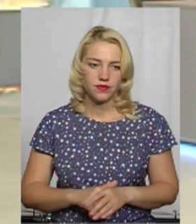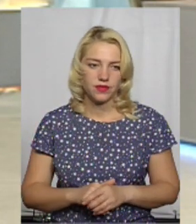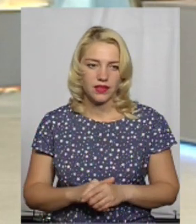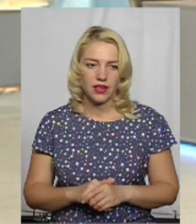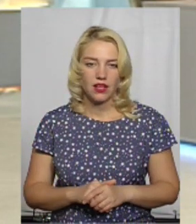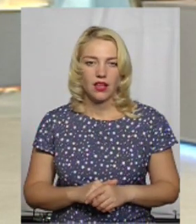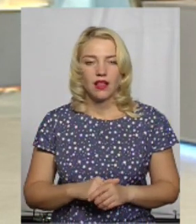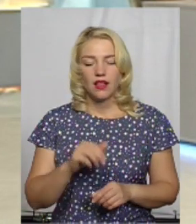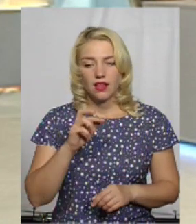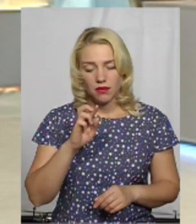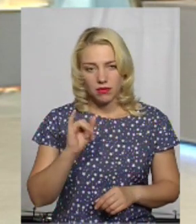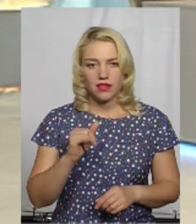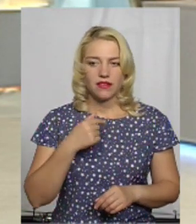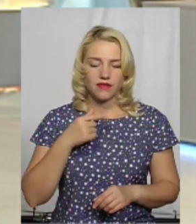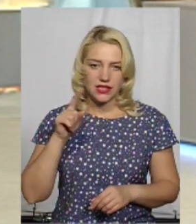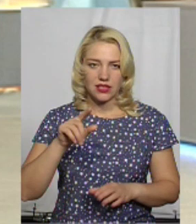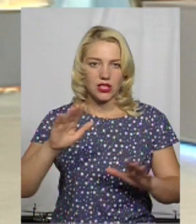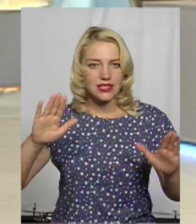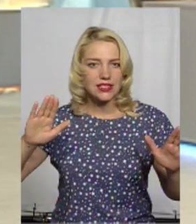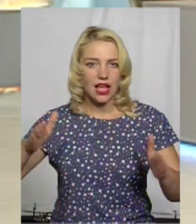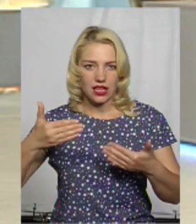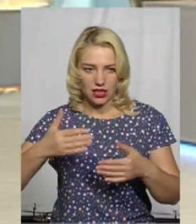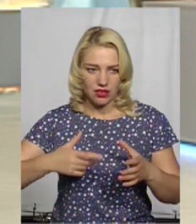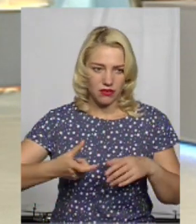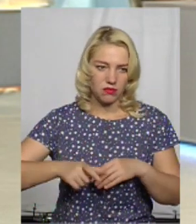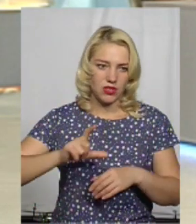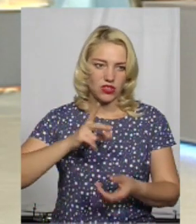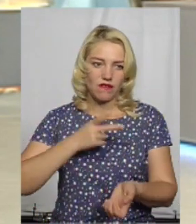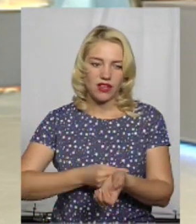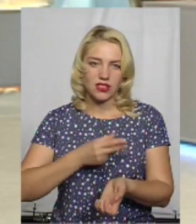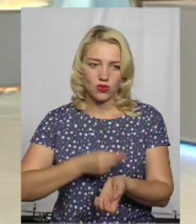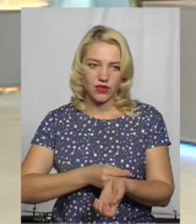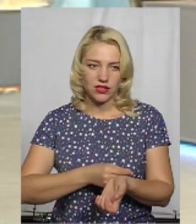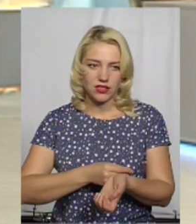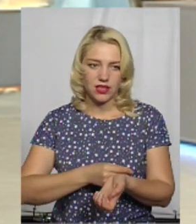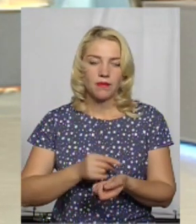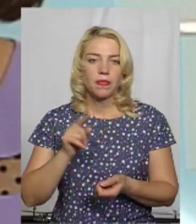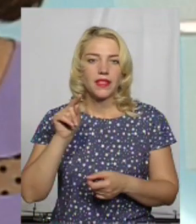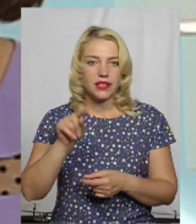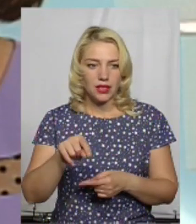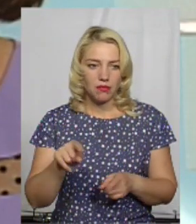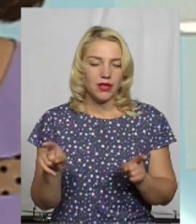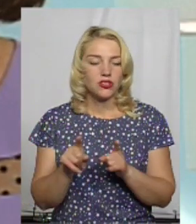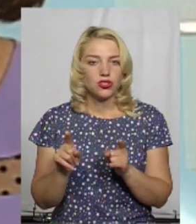Я би все-таки закликав більшість вакцинуватися, Тим більше,